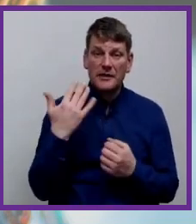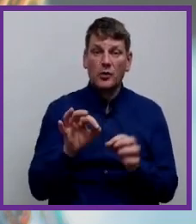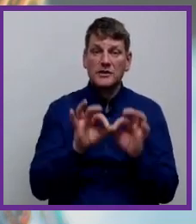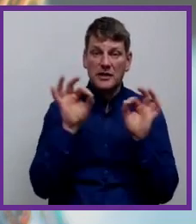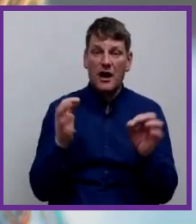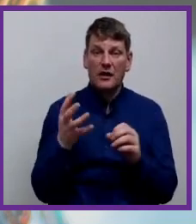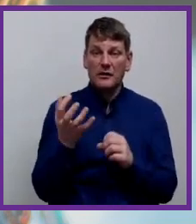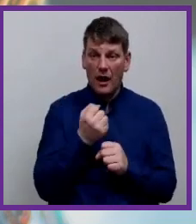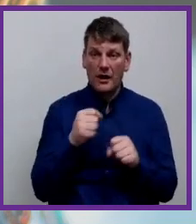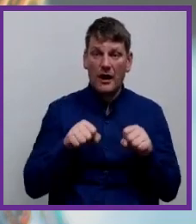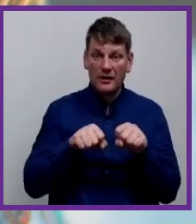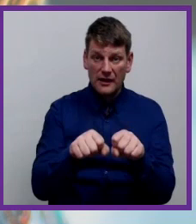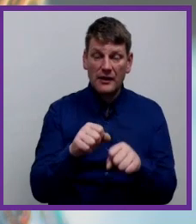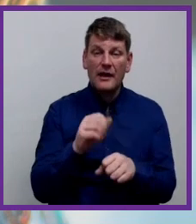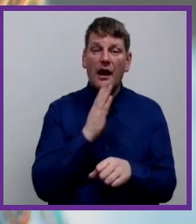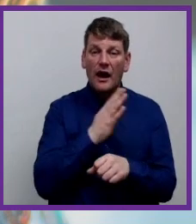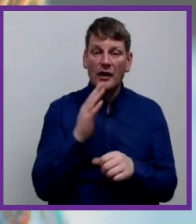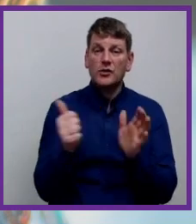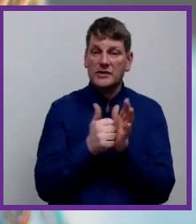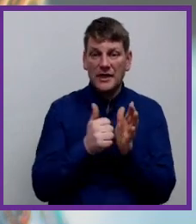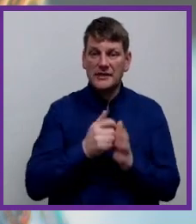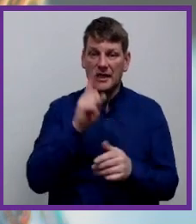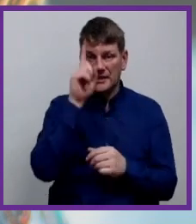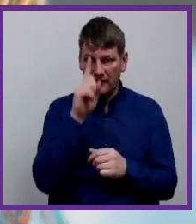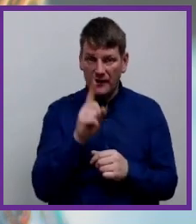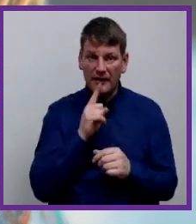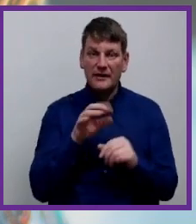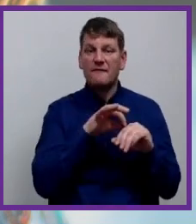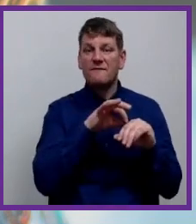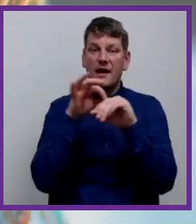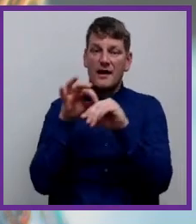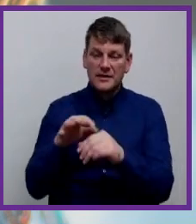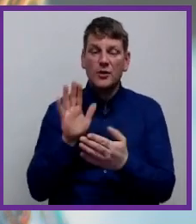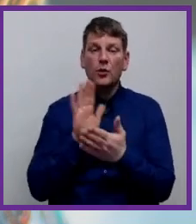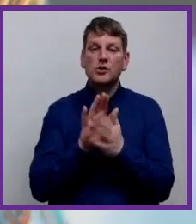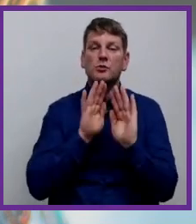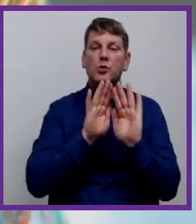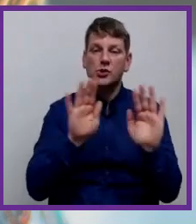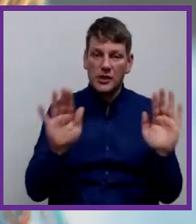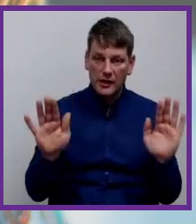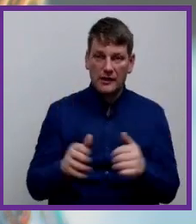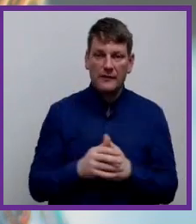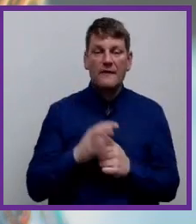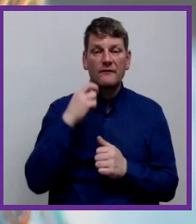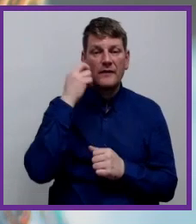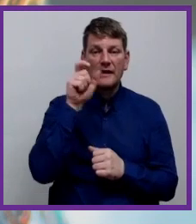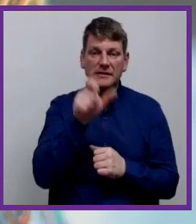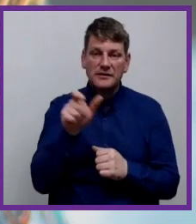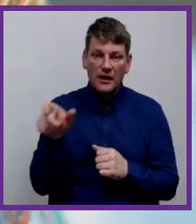ar ratiem, tie katru sestdienu svētdienu vesti uz muzejiem. Vecāki